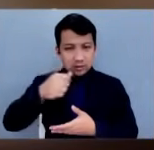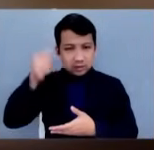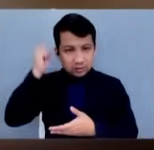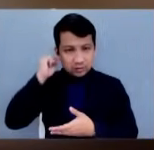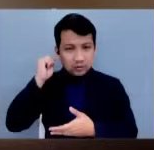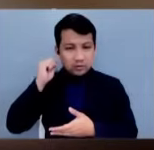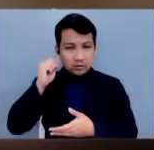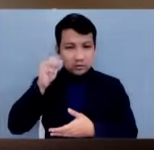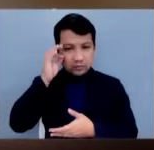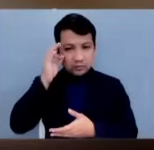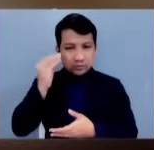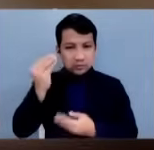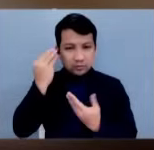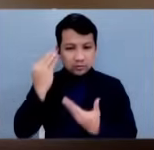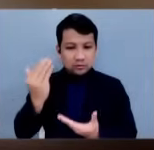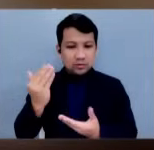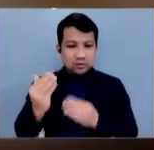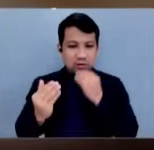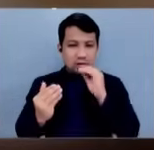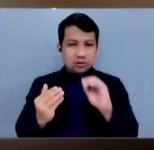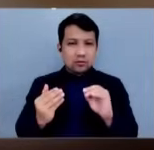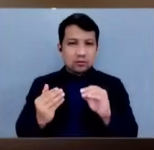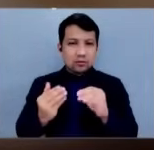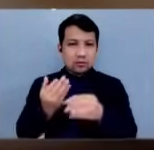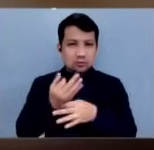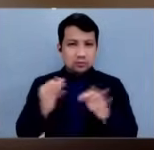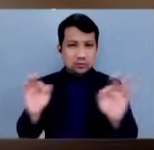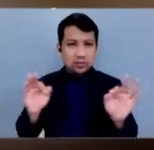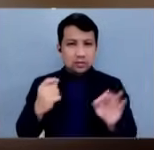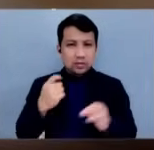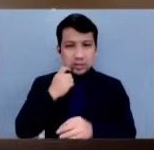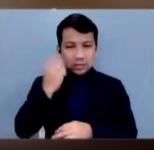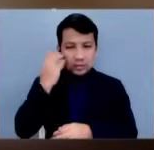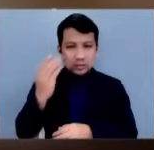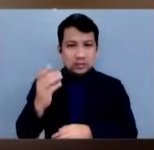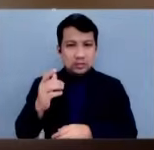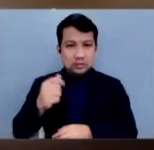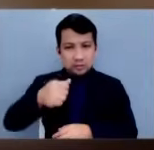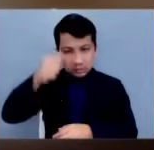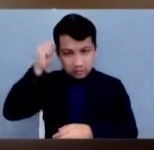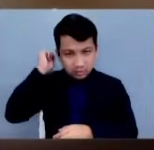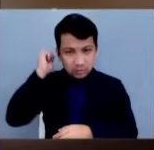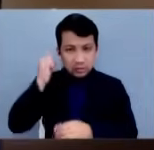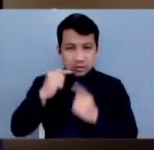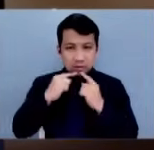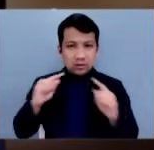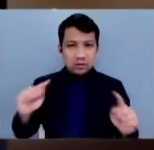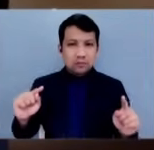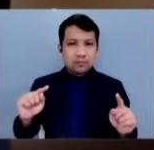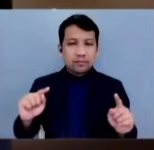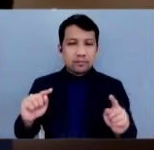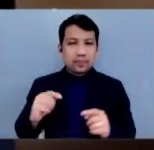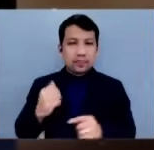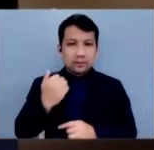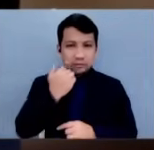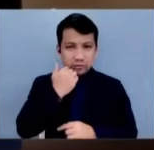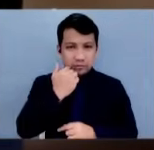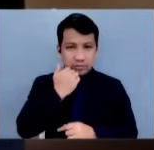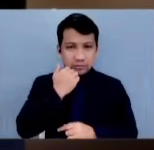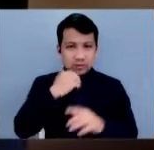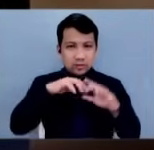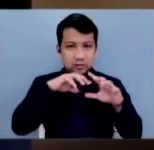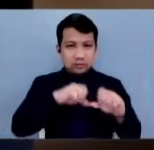Ferdinand Topacio at sinabing pinalaya na kanina si Teves. Idineklara raw kasing illegal ang pagkakaaresto sa